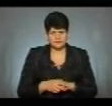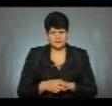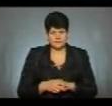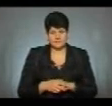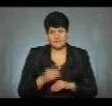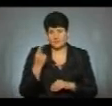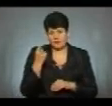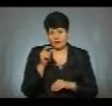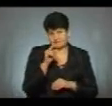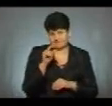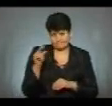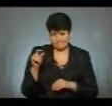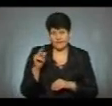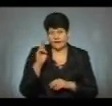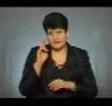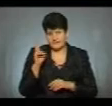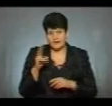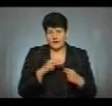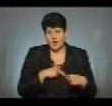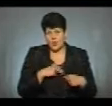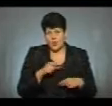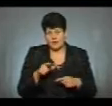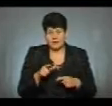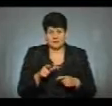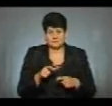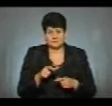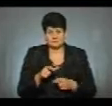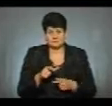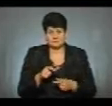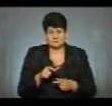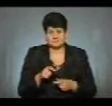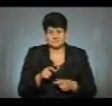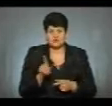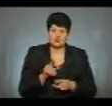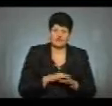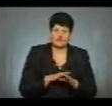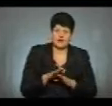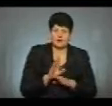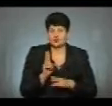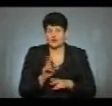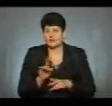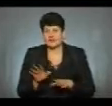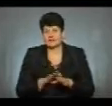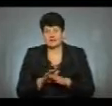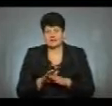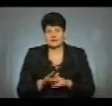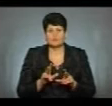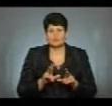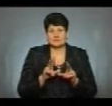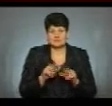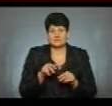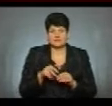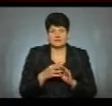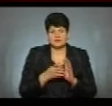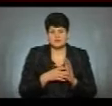ремарка, я не знаю, як колеги міряли, що виконав і не виконав, тому що він особливістю, що у 19-му